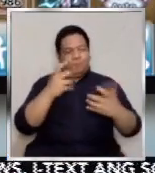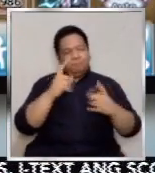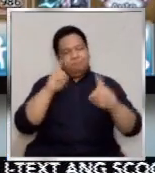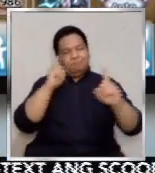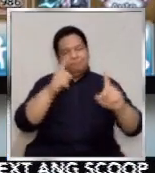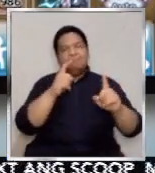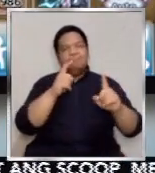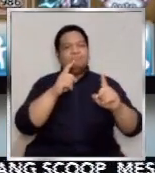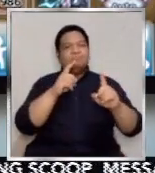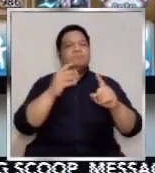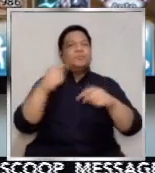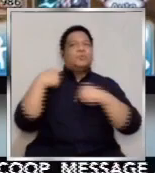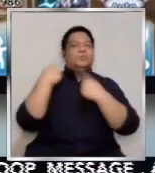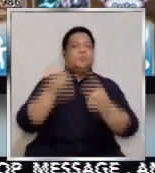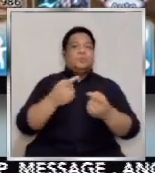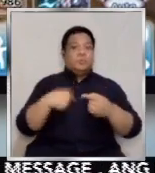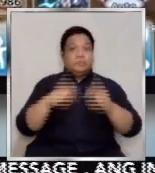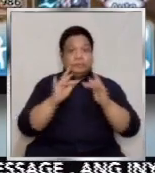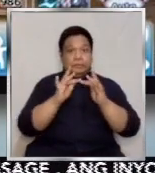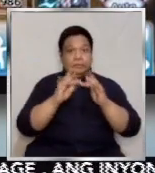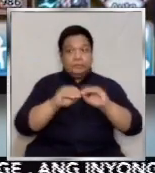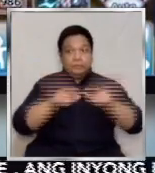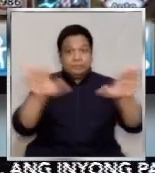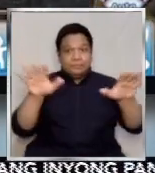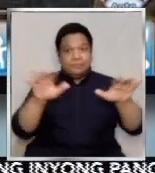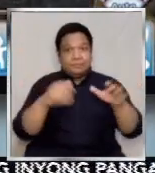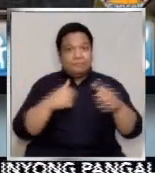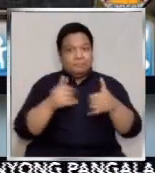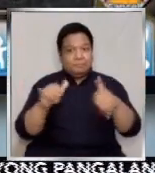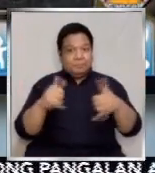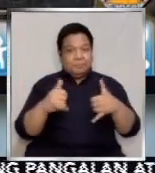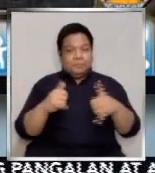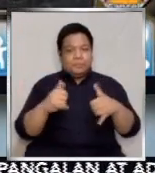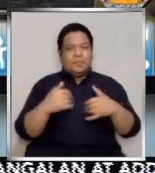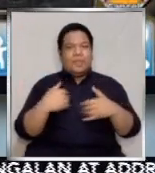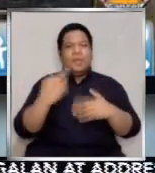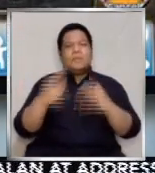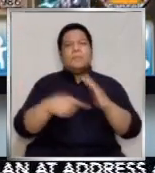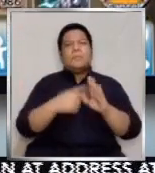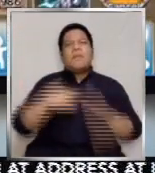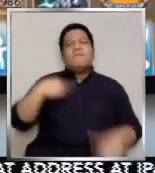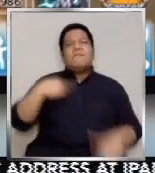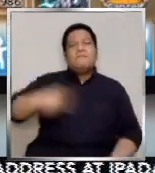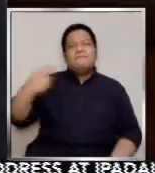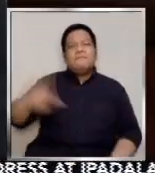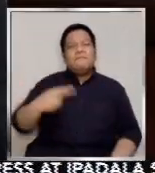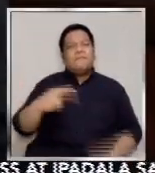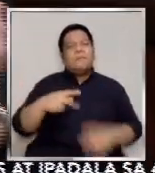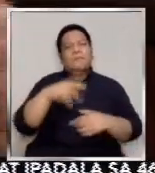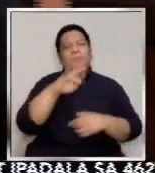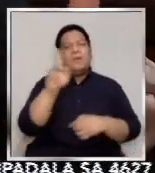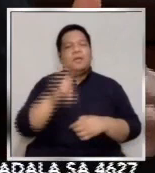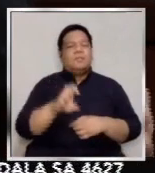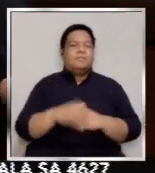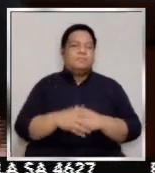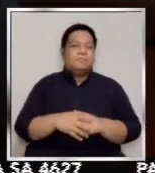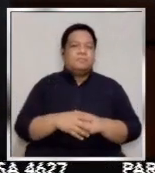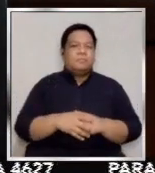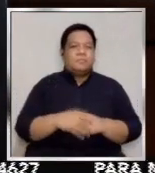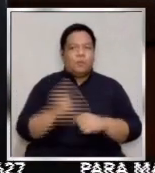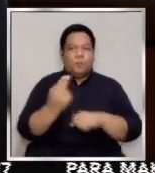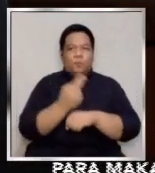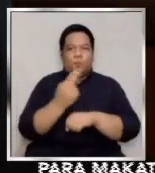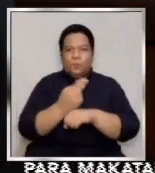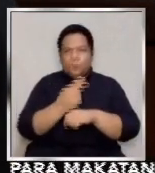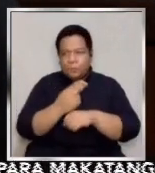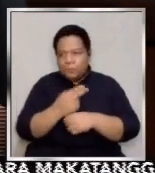kanyang stream, minsan ay nagpaparaffle pa si Alden ng iba't ibang prizes para sa kanyang viewers. I-utilize ko yung